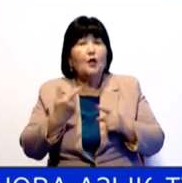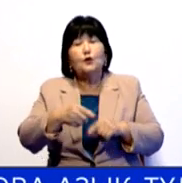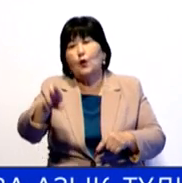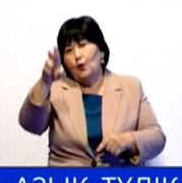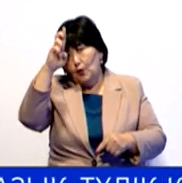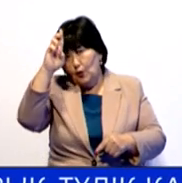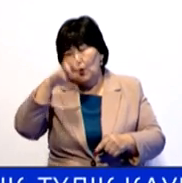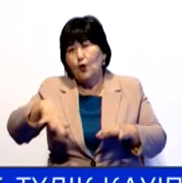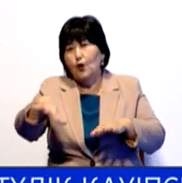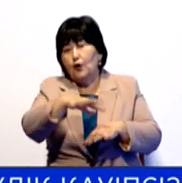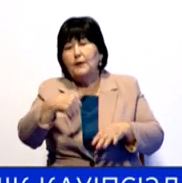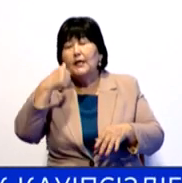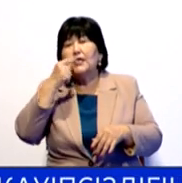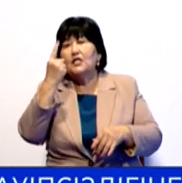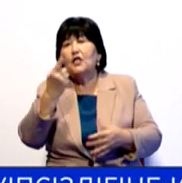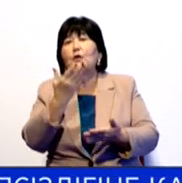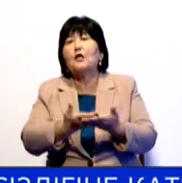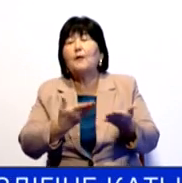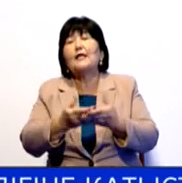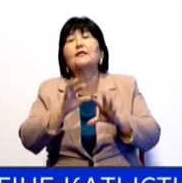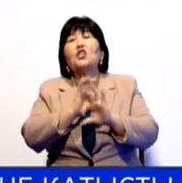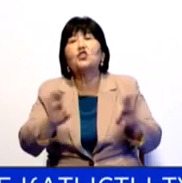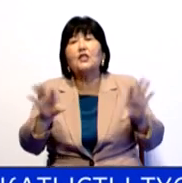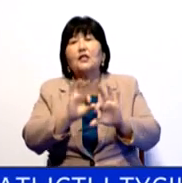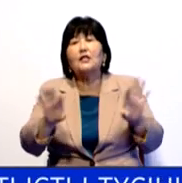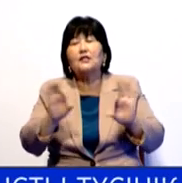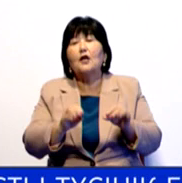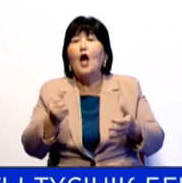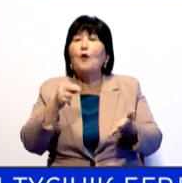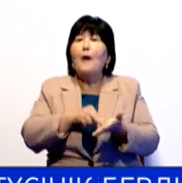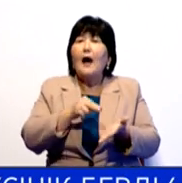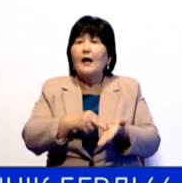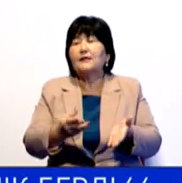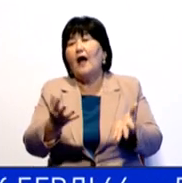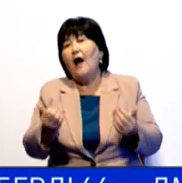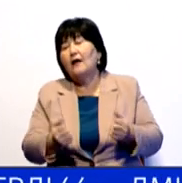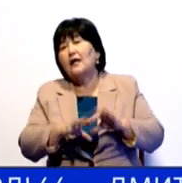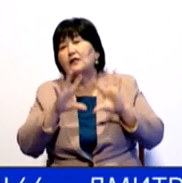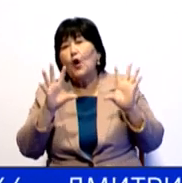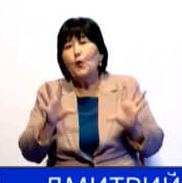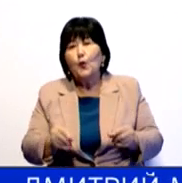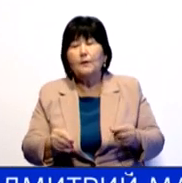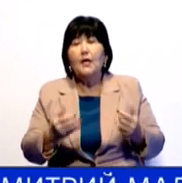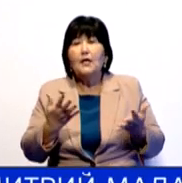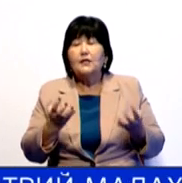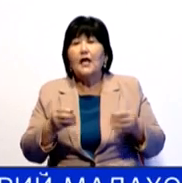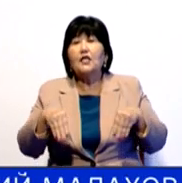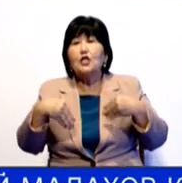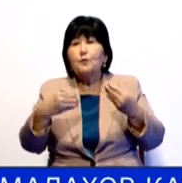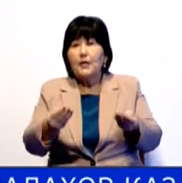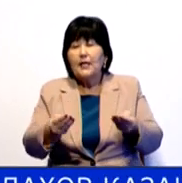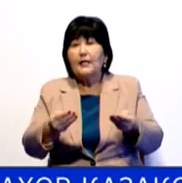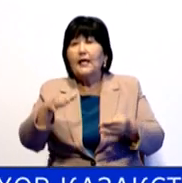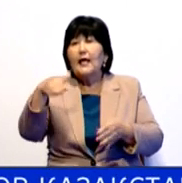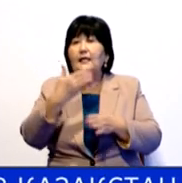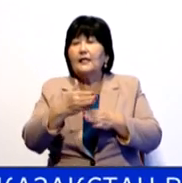кеше әйтеуір бір мәресіне жеткізіп, жаңағы бағасын да, алатын көлемін де, және де жаңа берілген